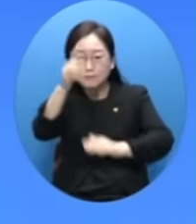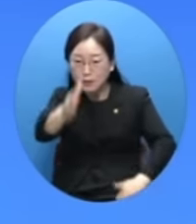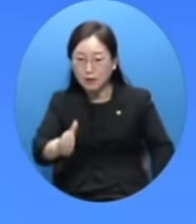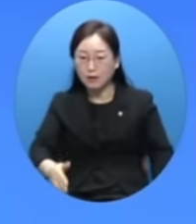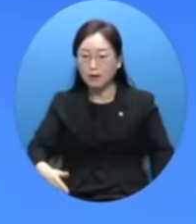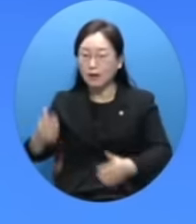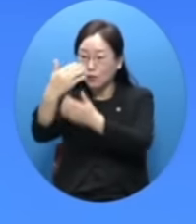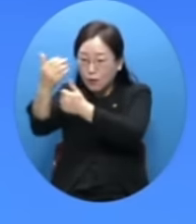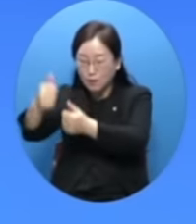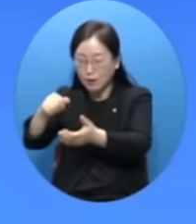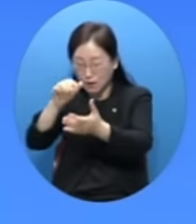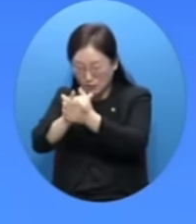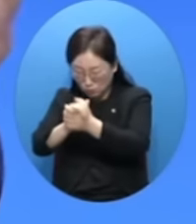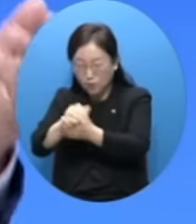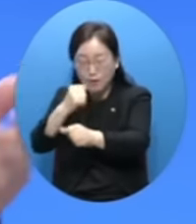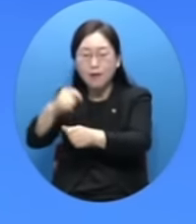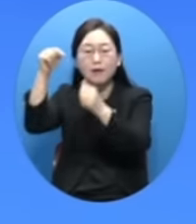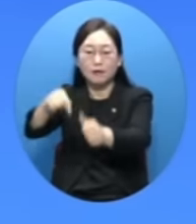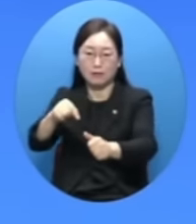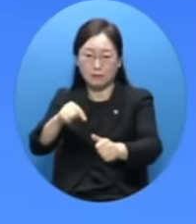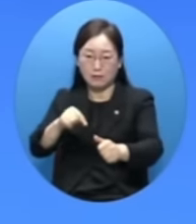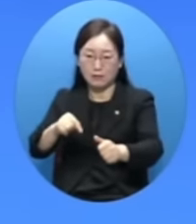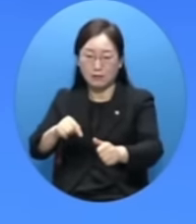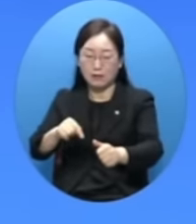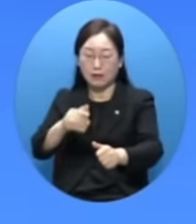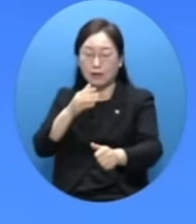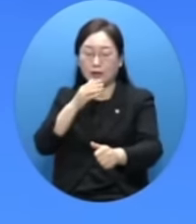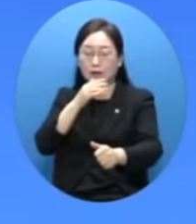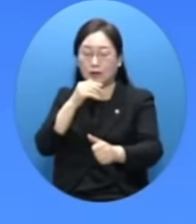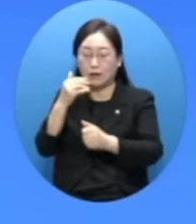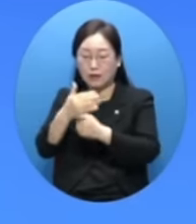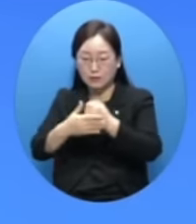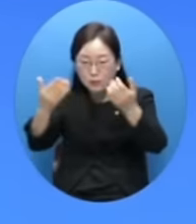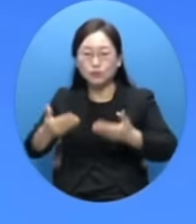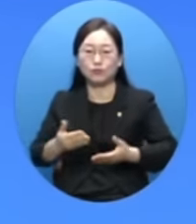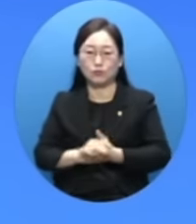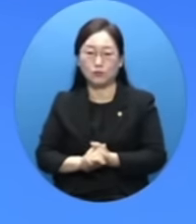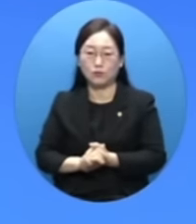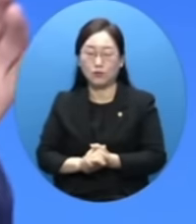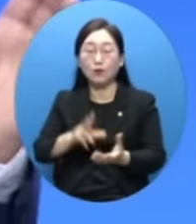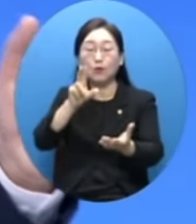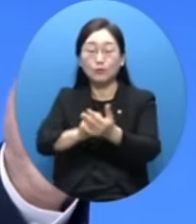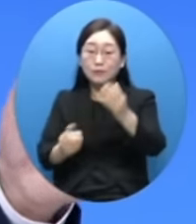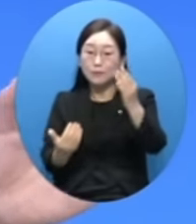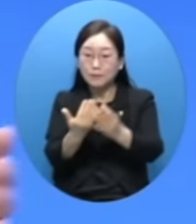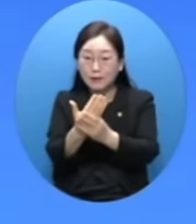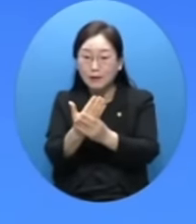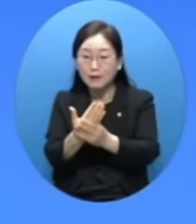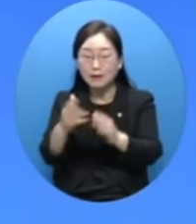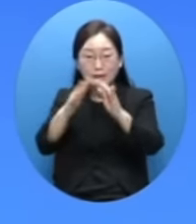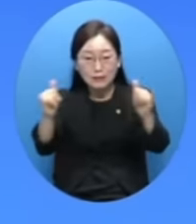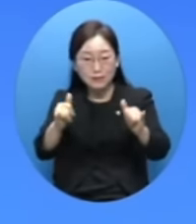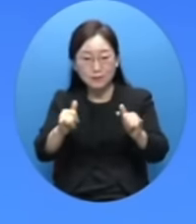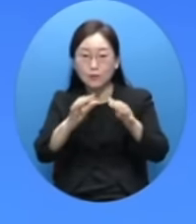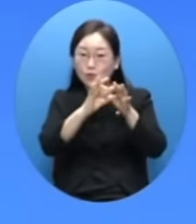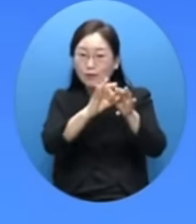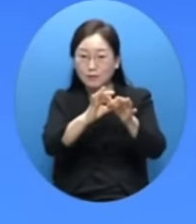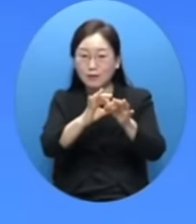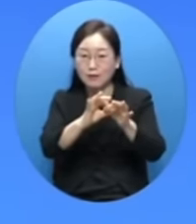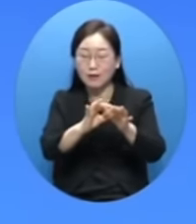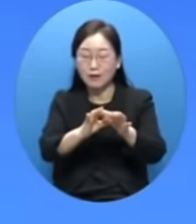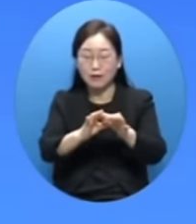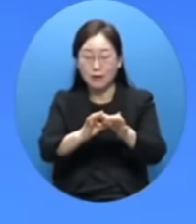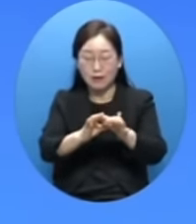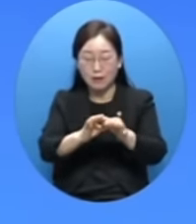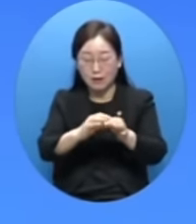엎드려 기도하라. 그때 하나님께서 우리에게 은혜를 내려주실 것입니다. 문제가 생겼을 때, 사람들과의 관계, 어려움이